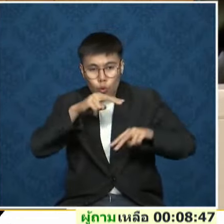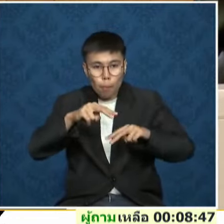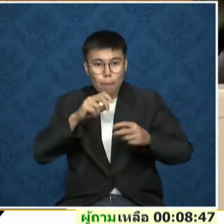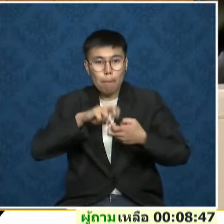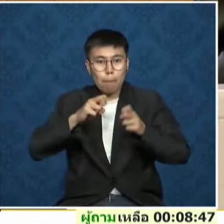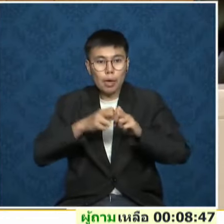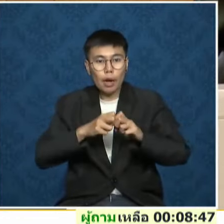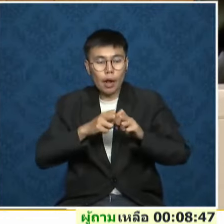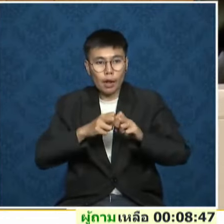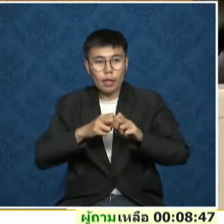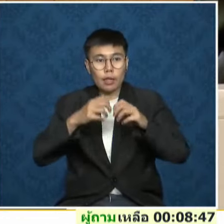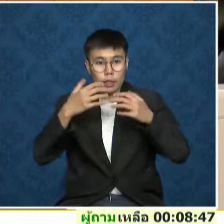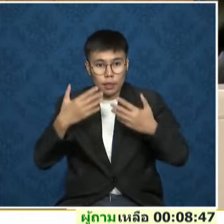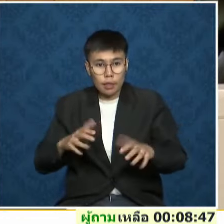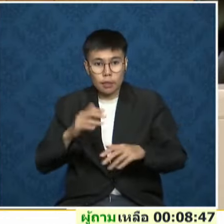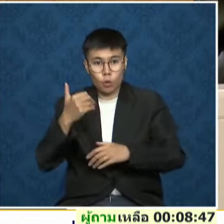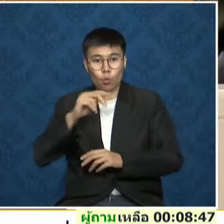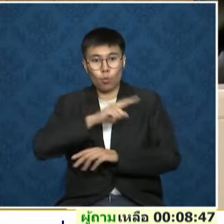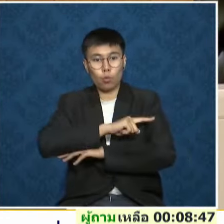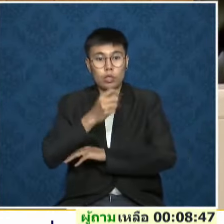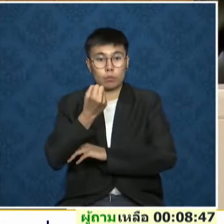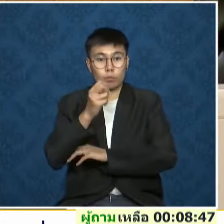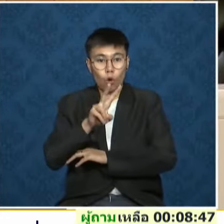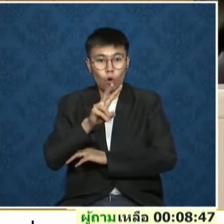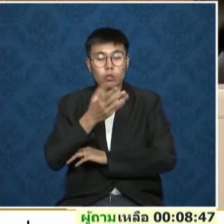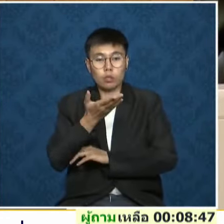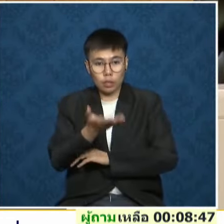ญหาเสร็จแล้วก็วันที่12ครับ